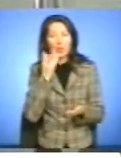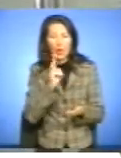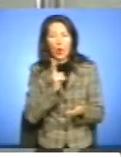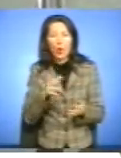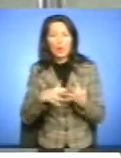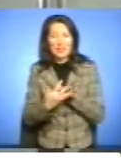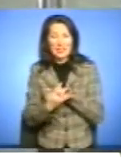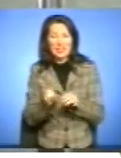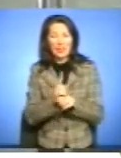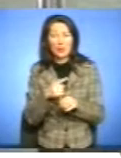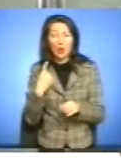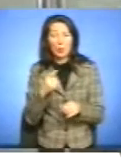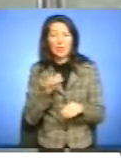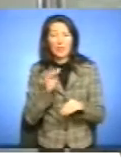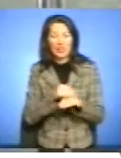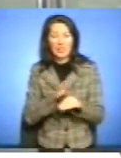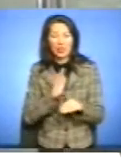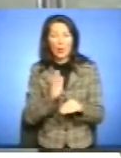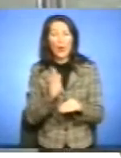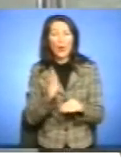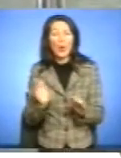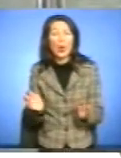Тернопільської області фактично відбувалося зібрання